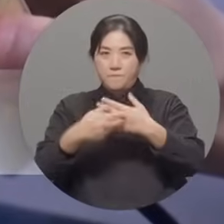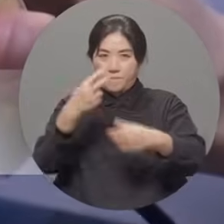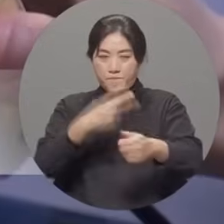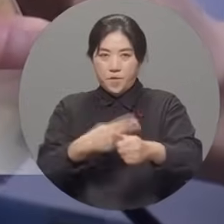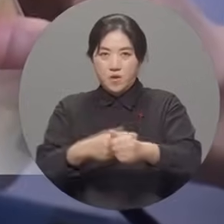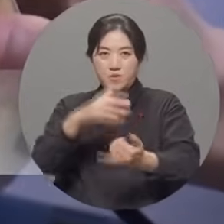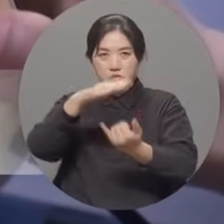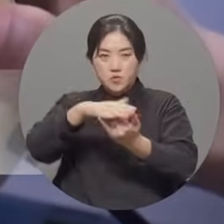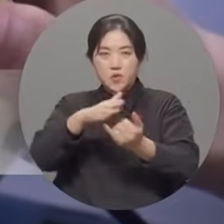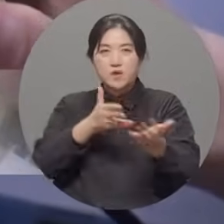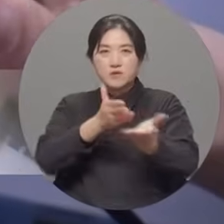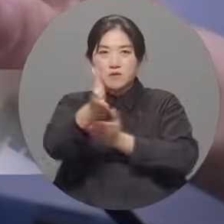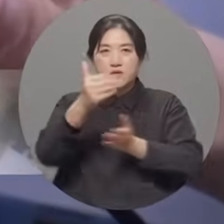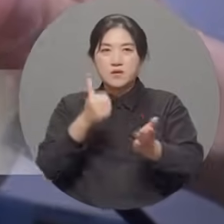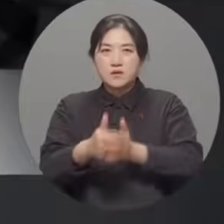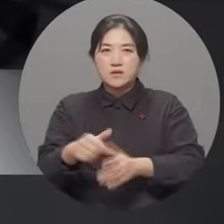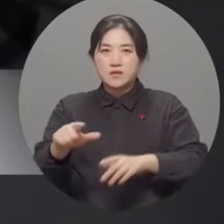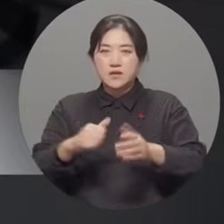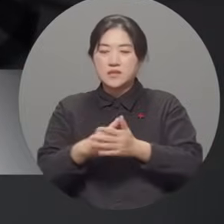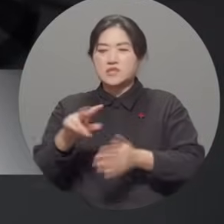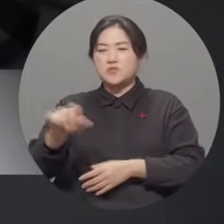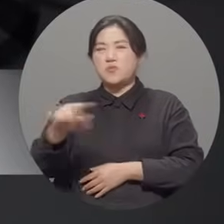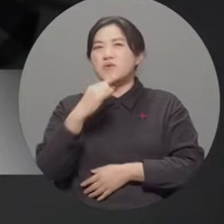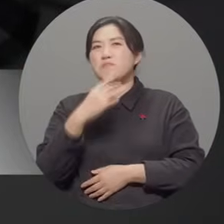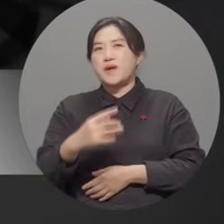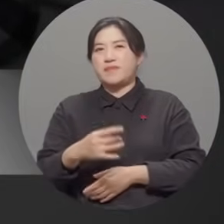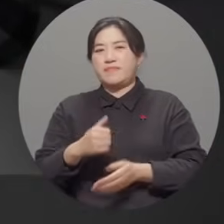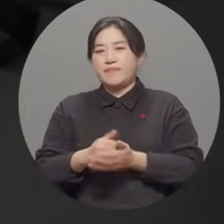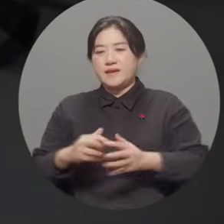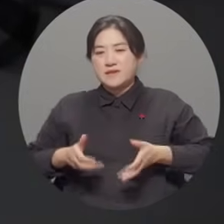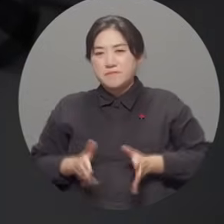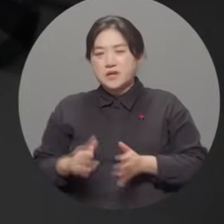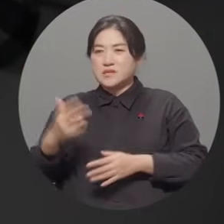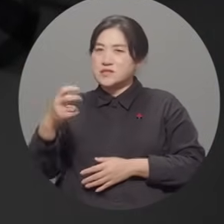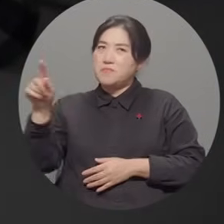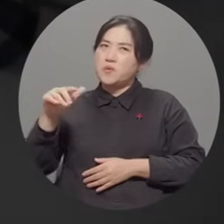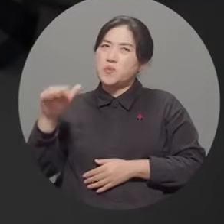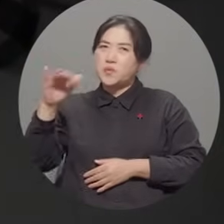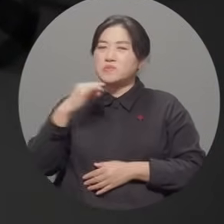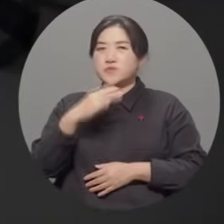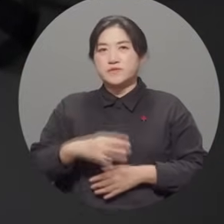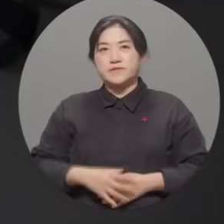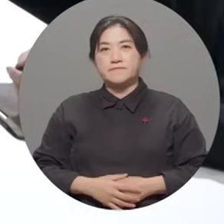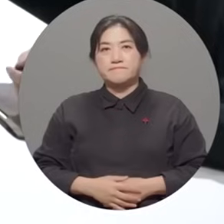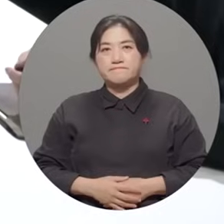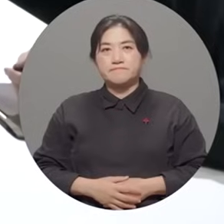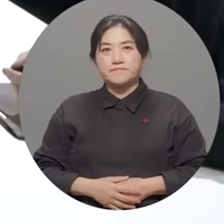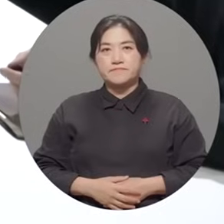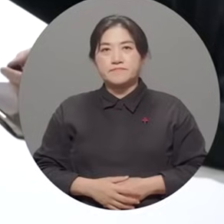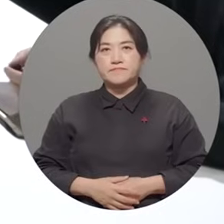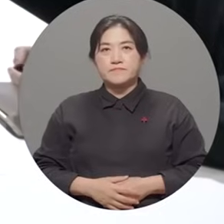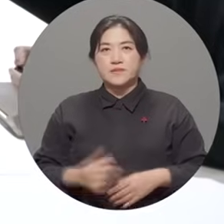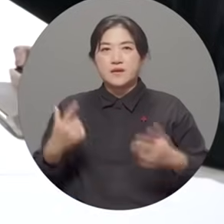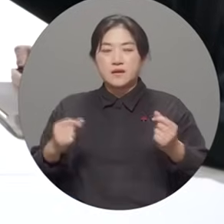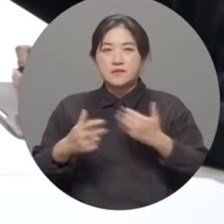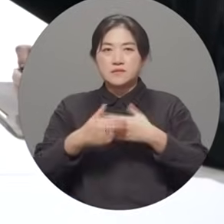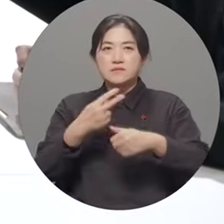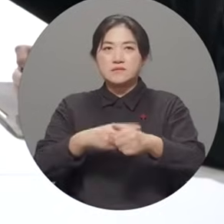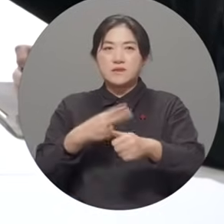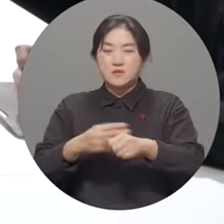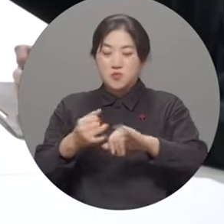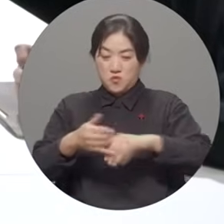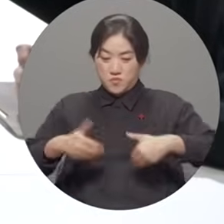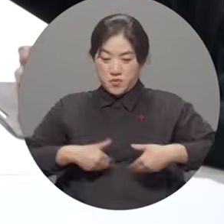충원률은 25%. 산부인과도 70%를 약간 웃도는 수준이었습니다. 이 같은 의사들의 필수